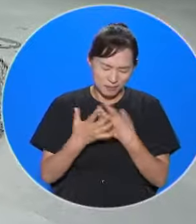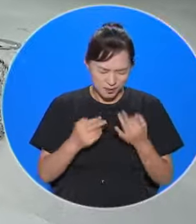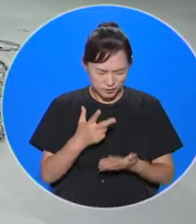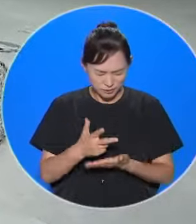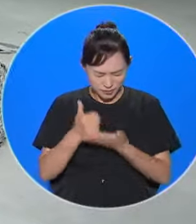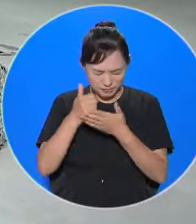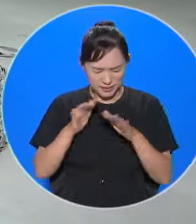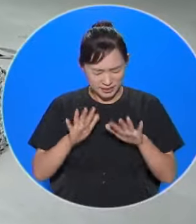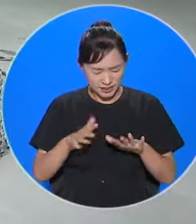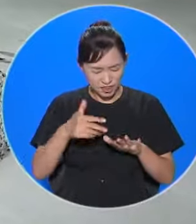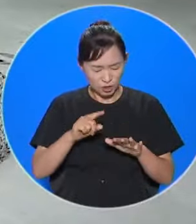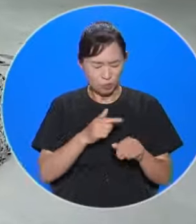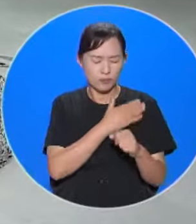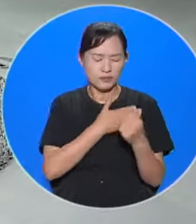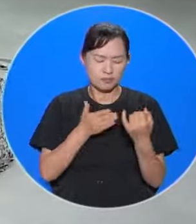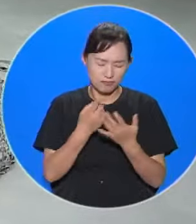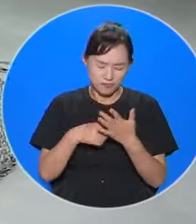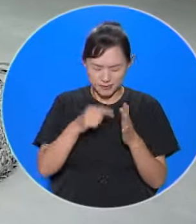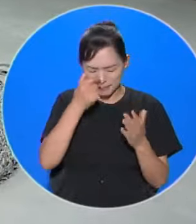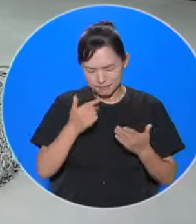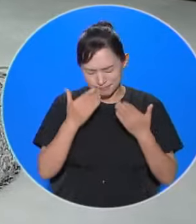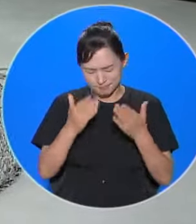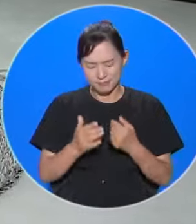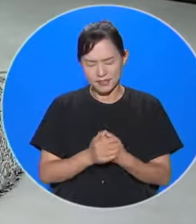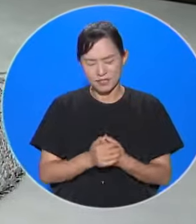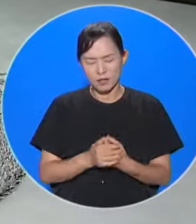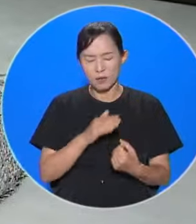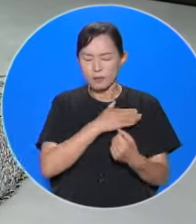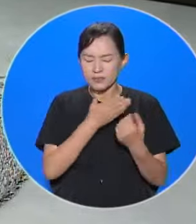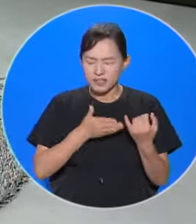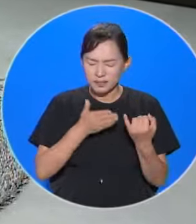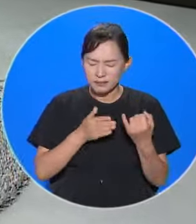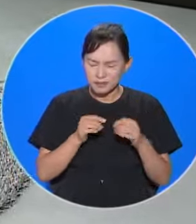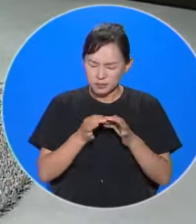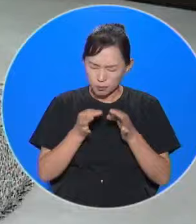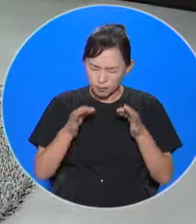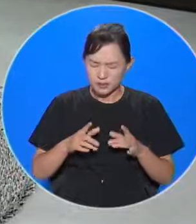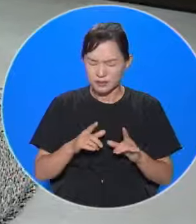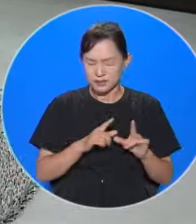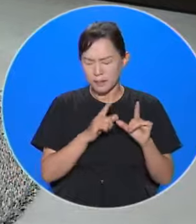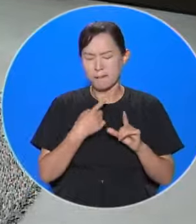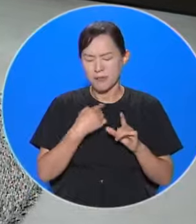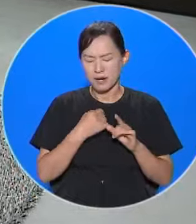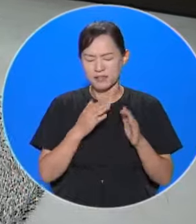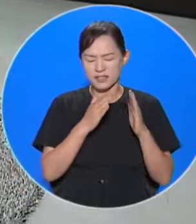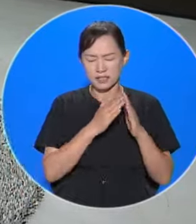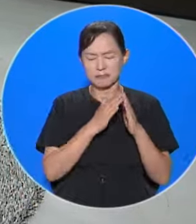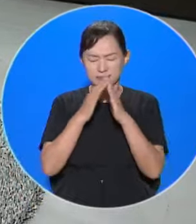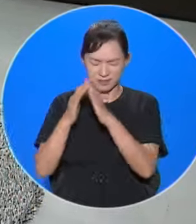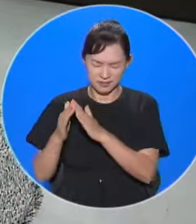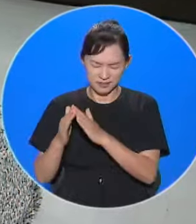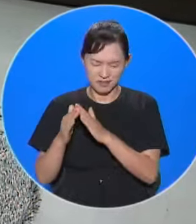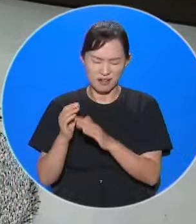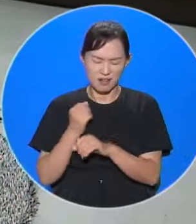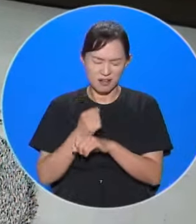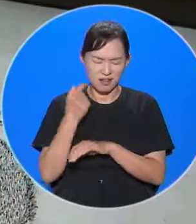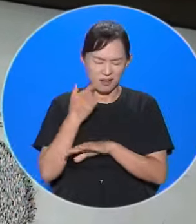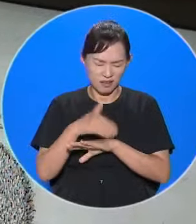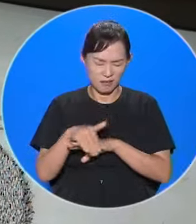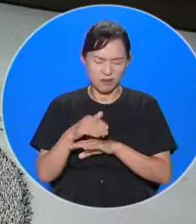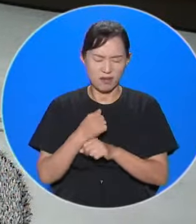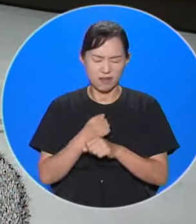주님, 이 시간 전해라 권사님을 위해 기도합니다. 하나님, 우리 권사님 그동안 살아왔던 처소를 이제 하나님 다시 새롭게 이사해야